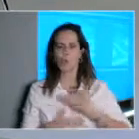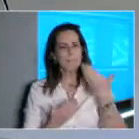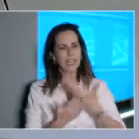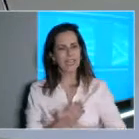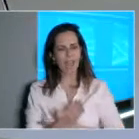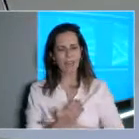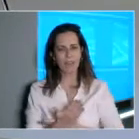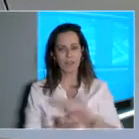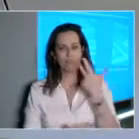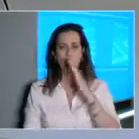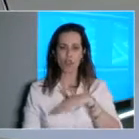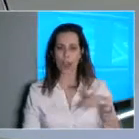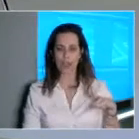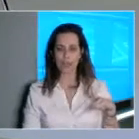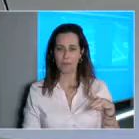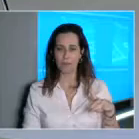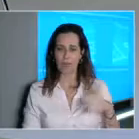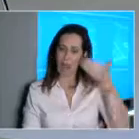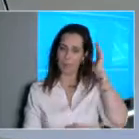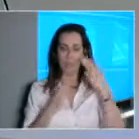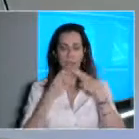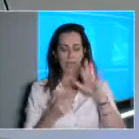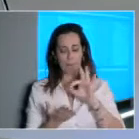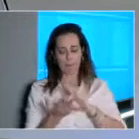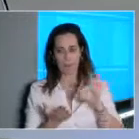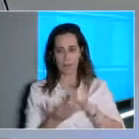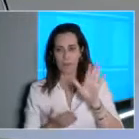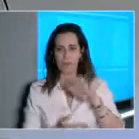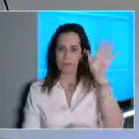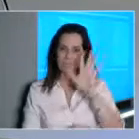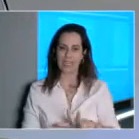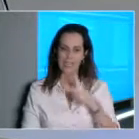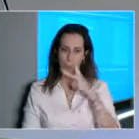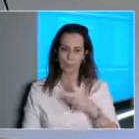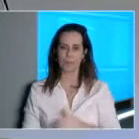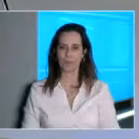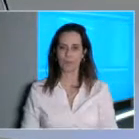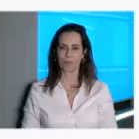מכתב משלושה ילדים. לפיד השיב להם גם בכתב וגם בסרטון, בוא נראה.